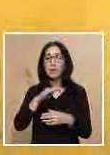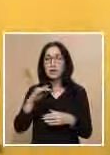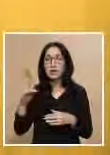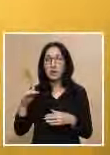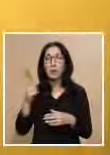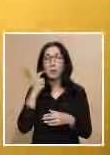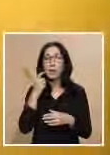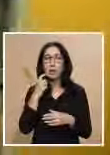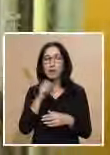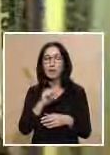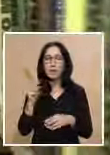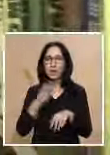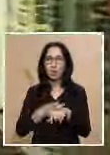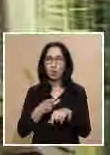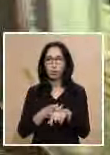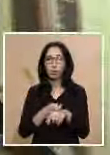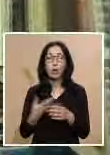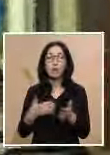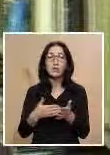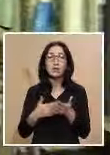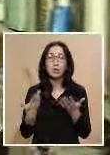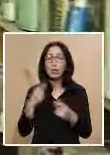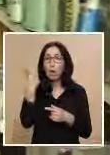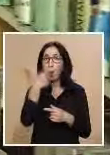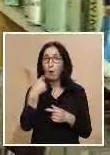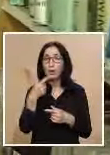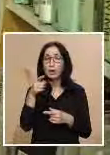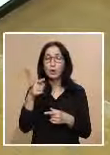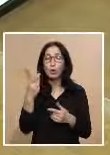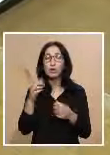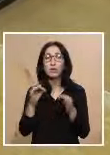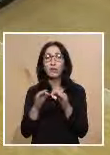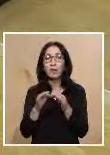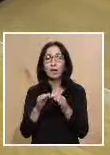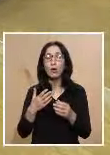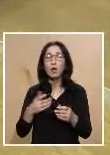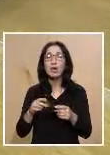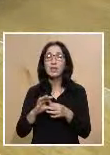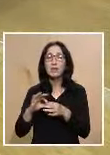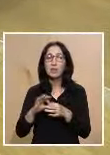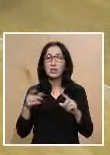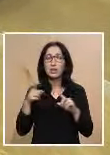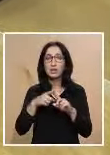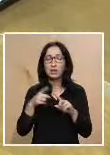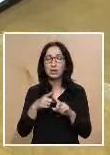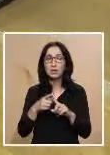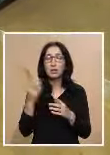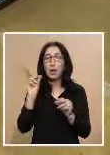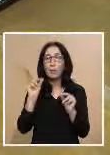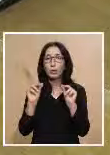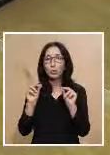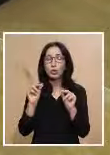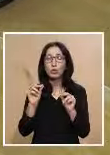степен бакалавър и доктор. Всъщност облика на този филиал е свързан с традициите на педагогическото образование